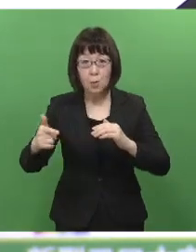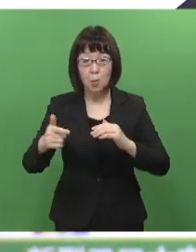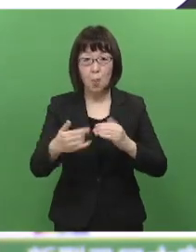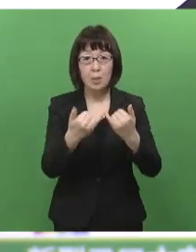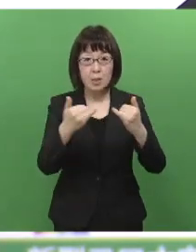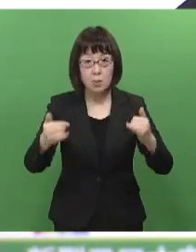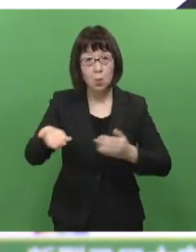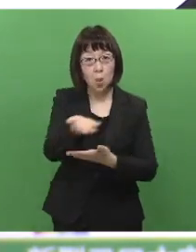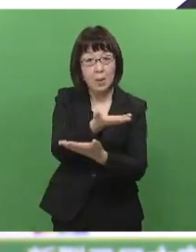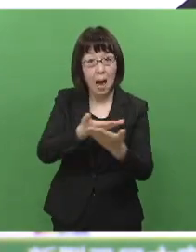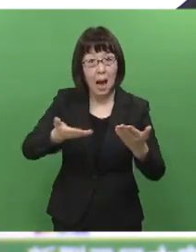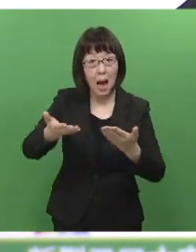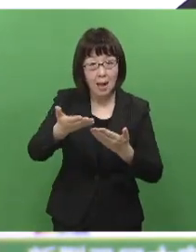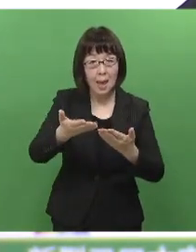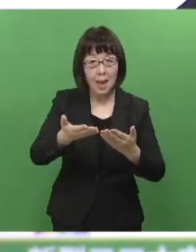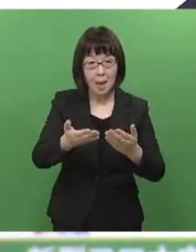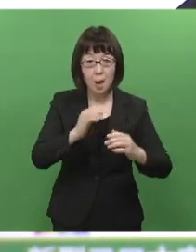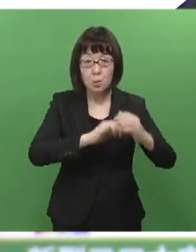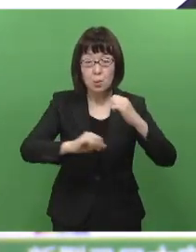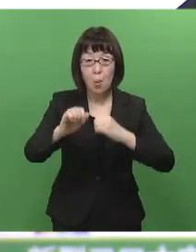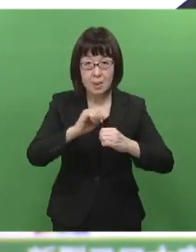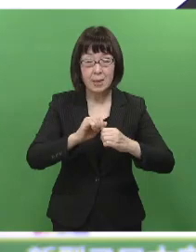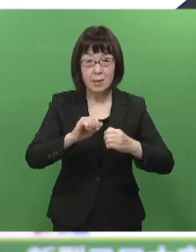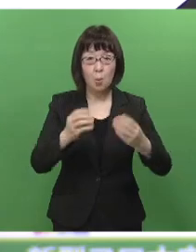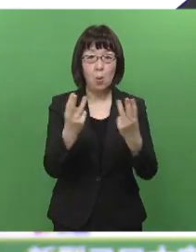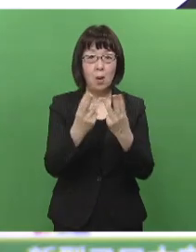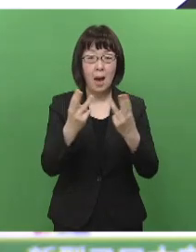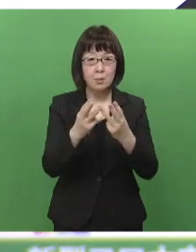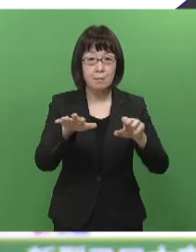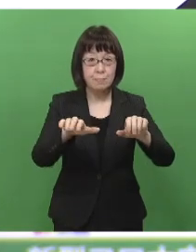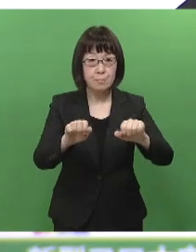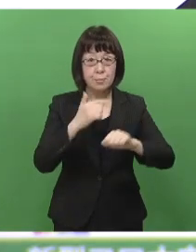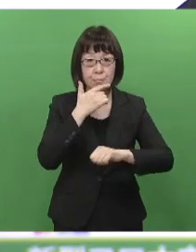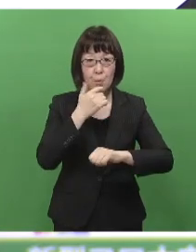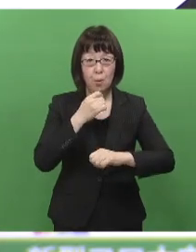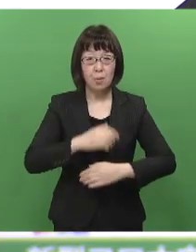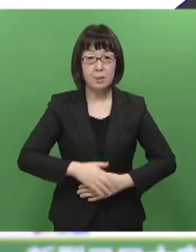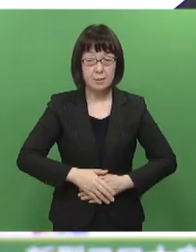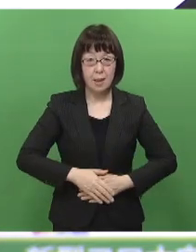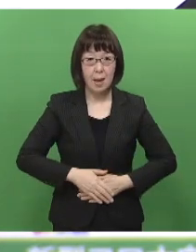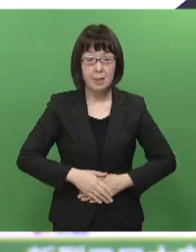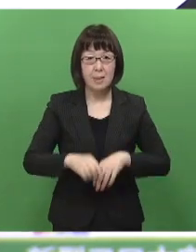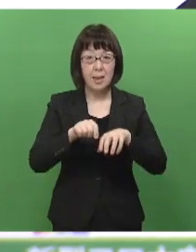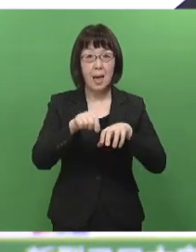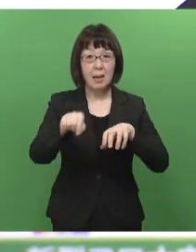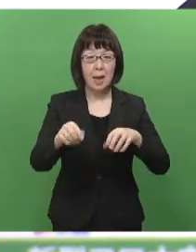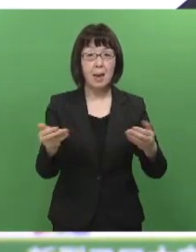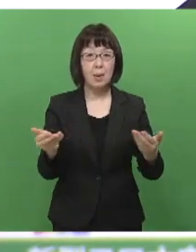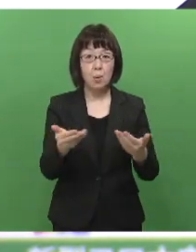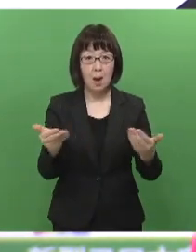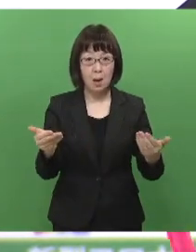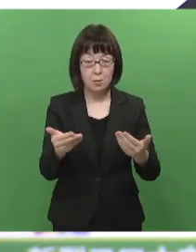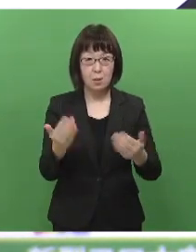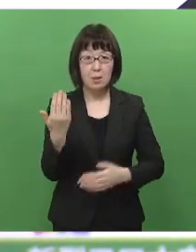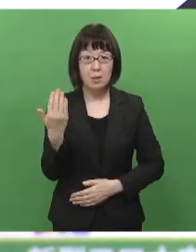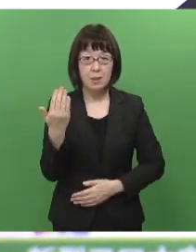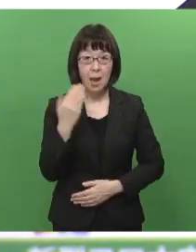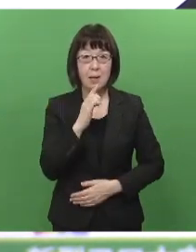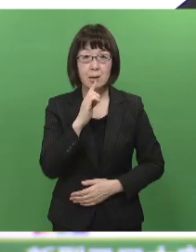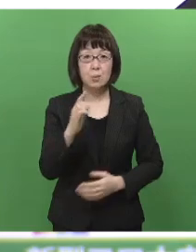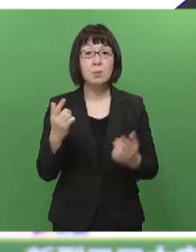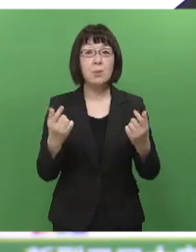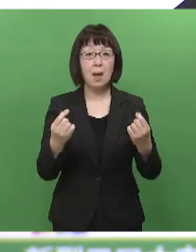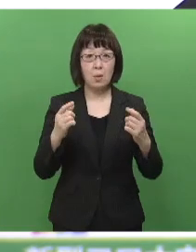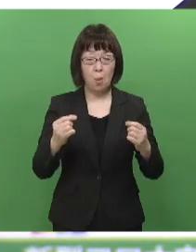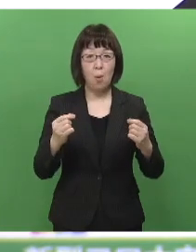で集めていきたいと思いますが、このテレワークをですね、先ほど申し上げましたテレワーク東